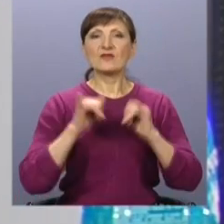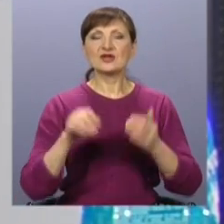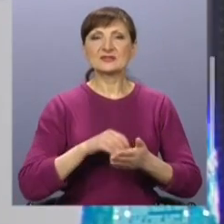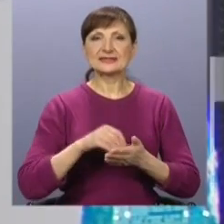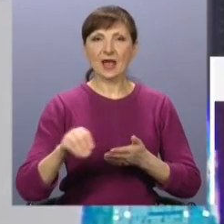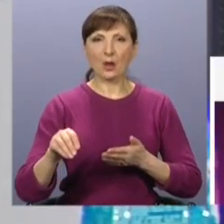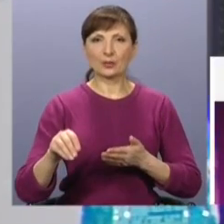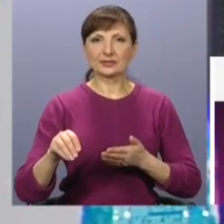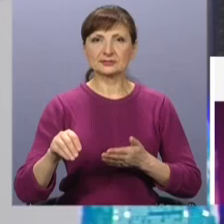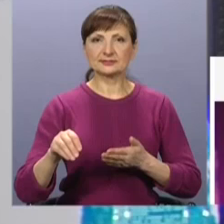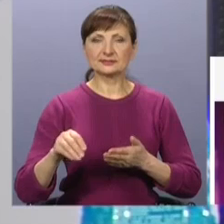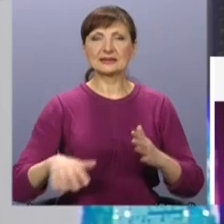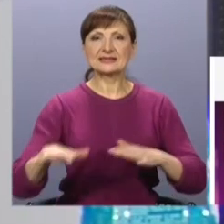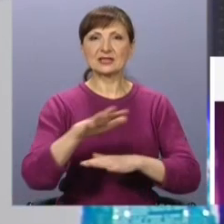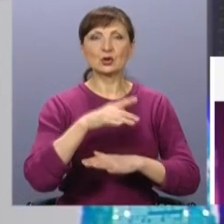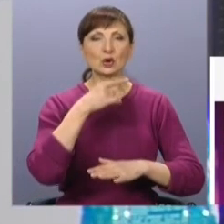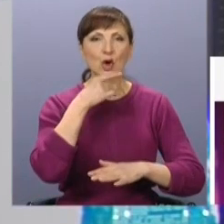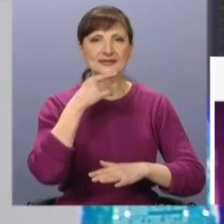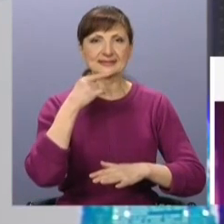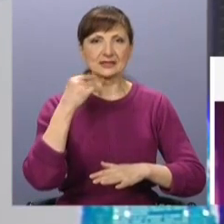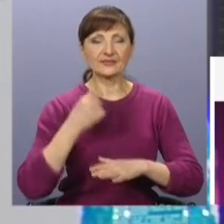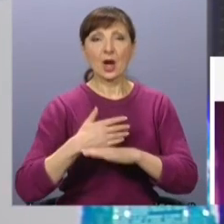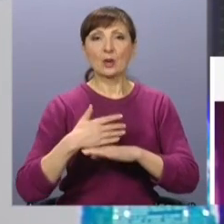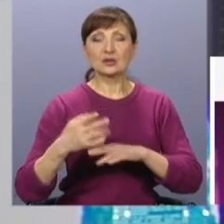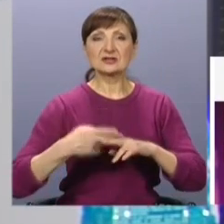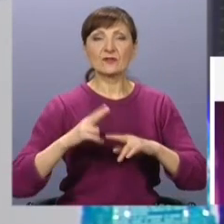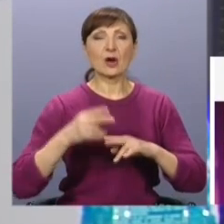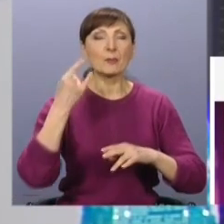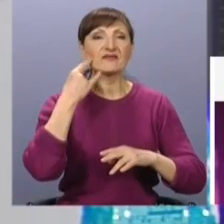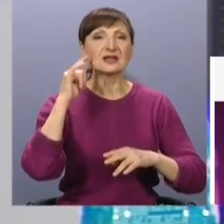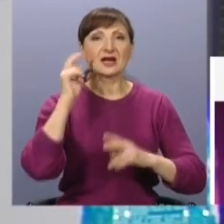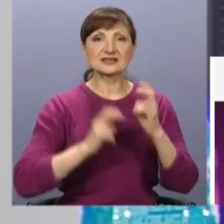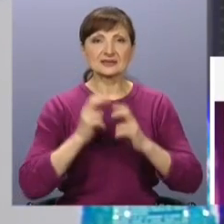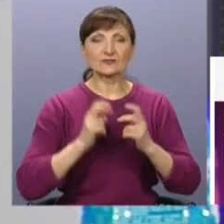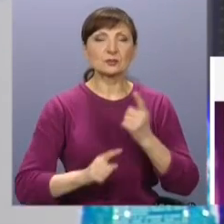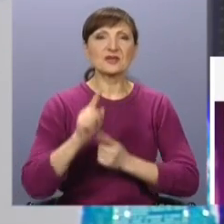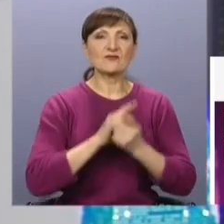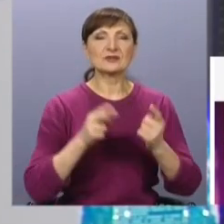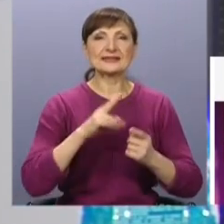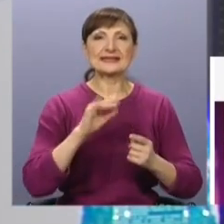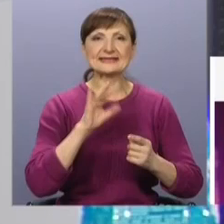на территории Российской Федерации после того, как Павлодарский завод переведем на дизельный режим.